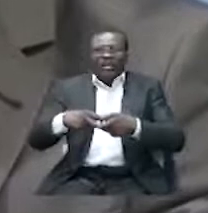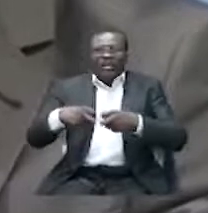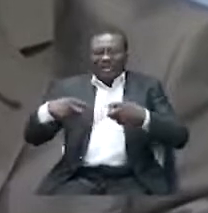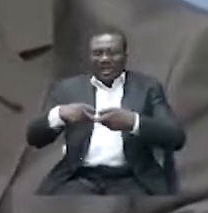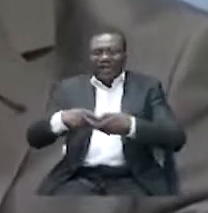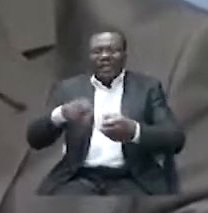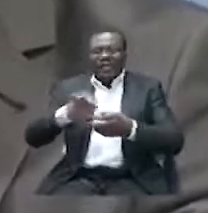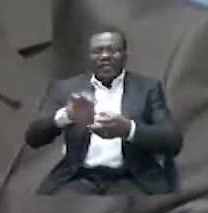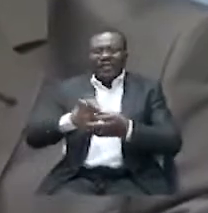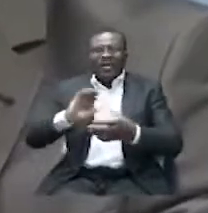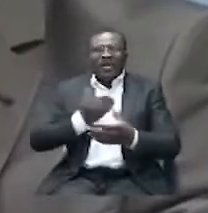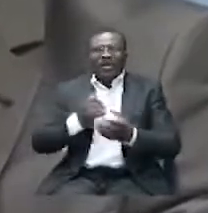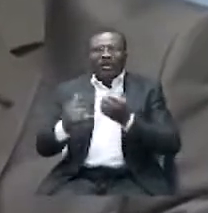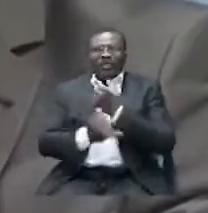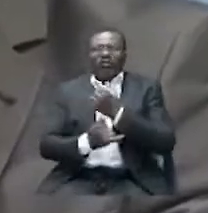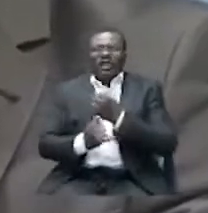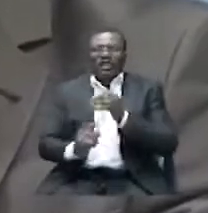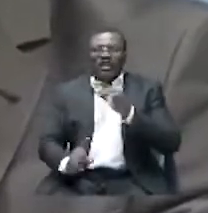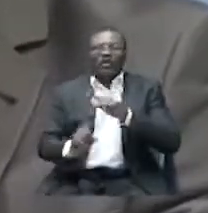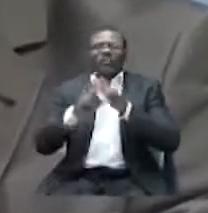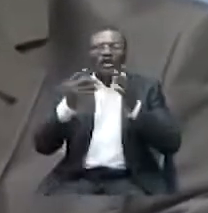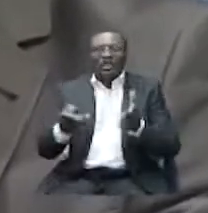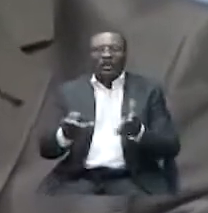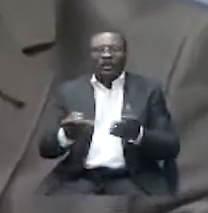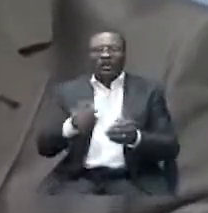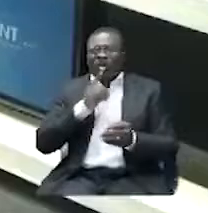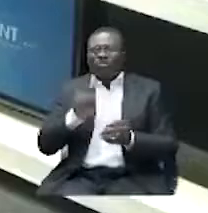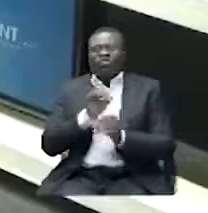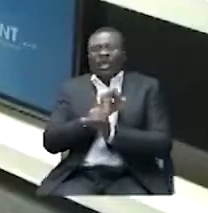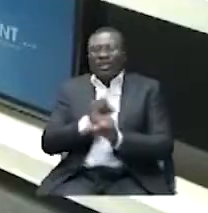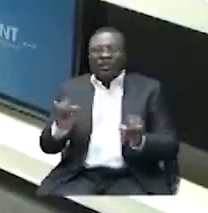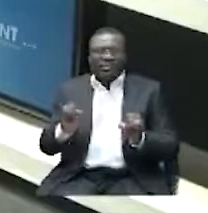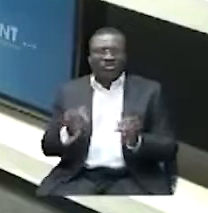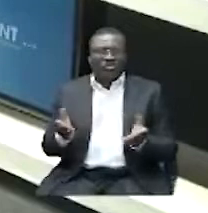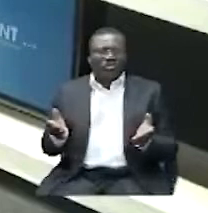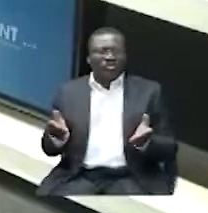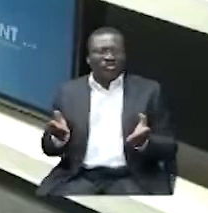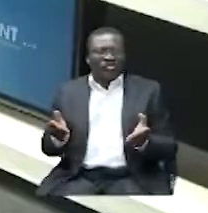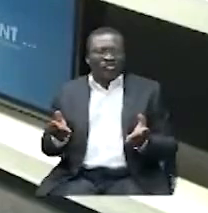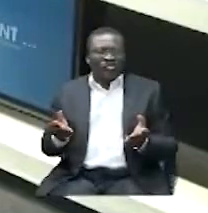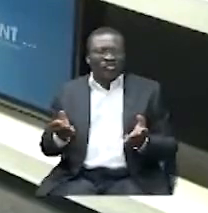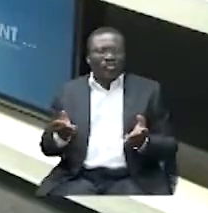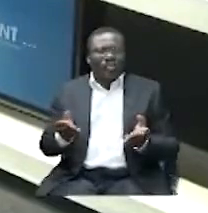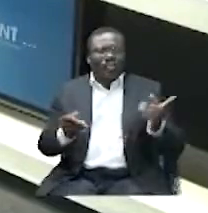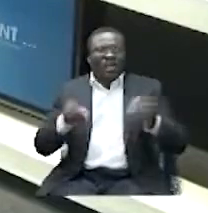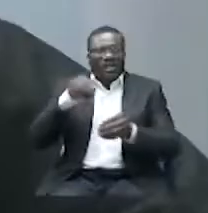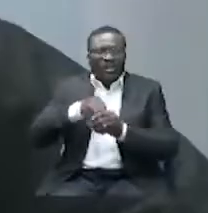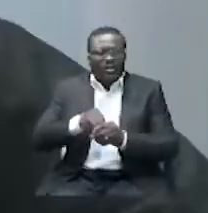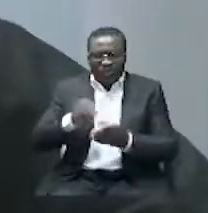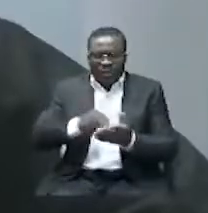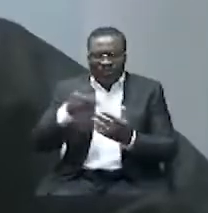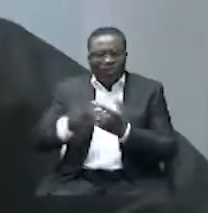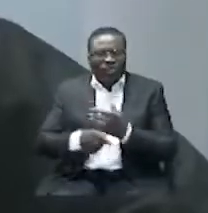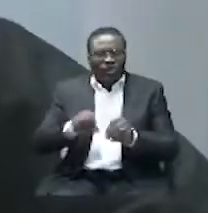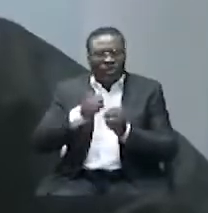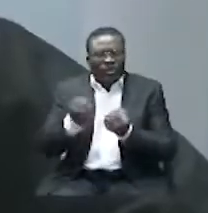notre pays, on soit beaucoup plus indépendant, si on peut ainsi dire? Surtout que votre programme, dans votre projet de société, on